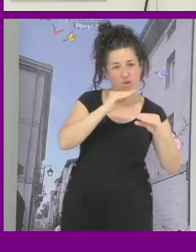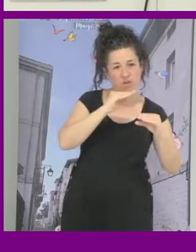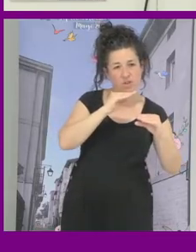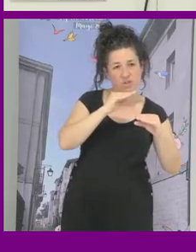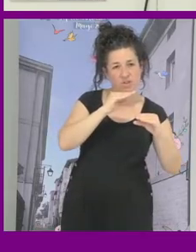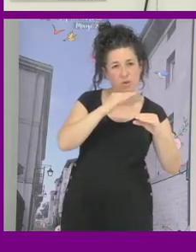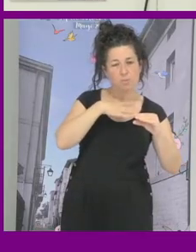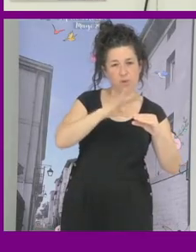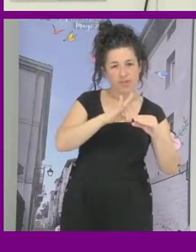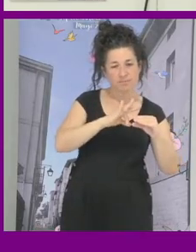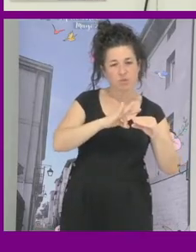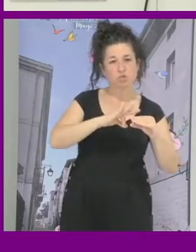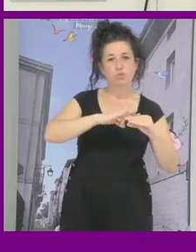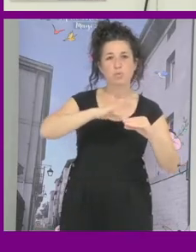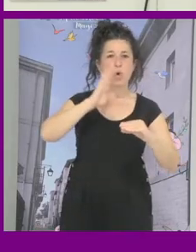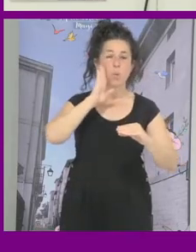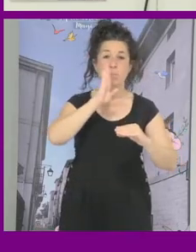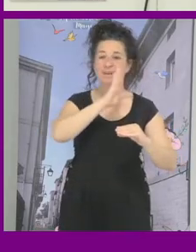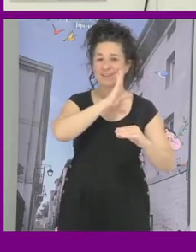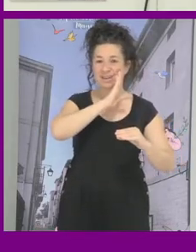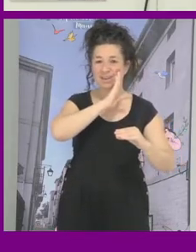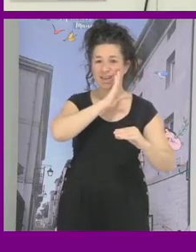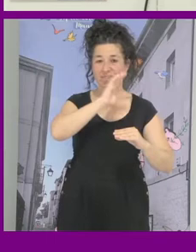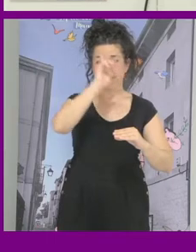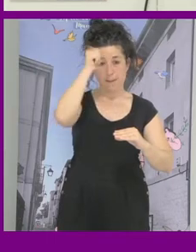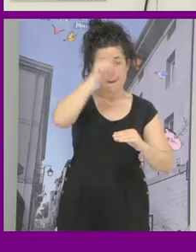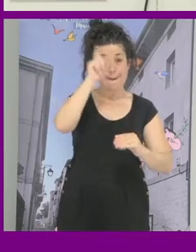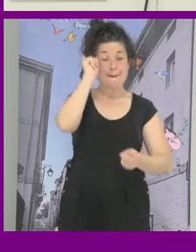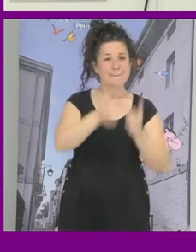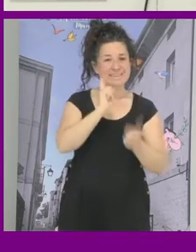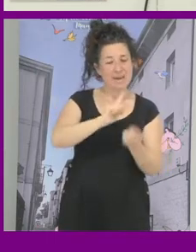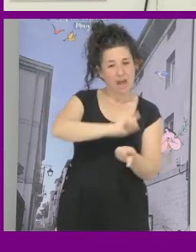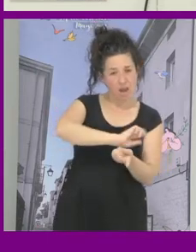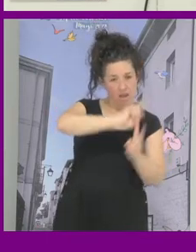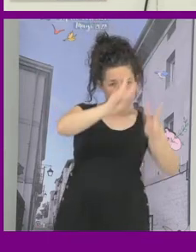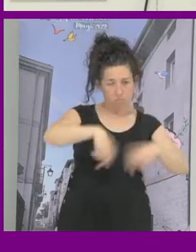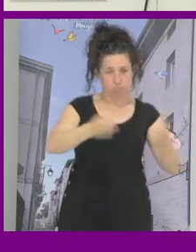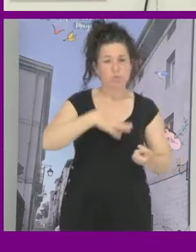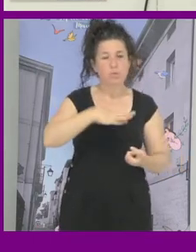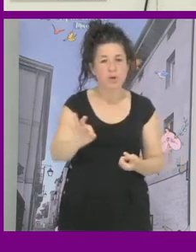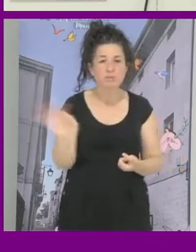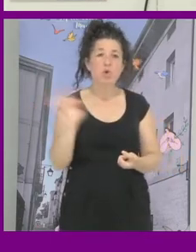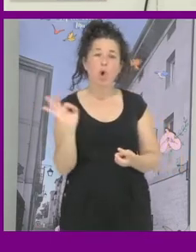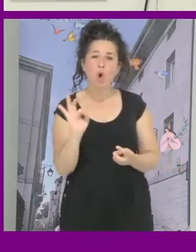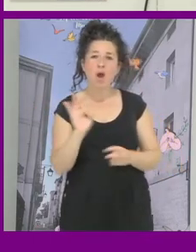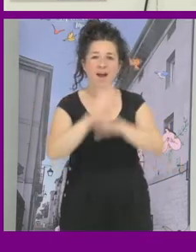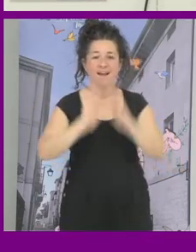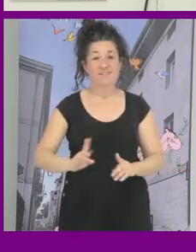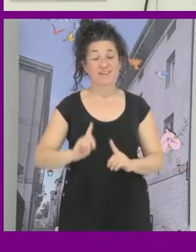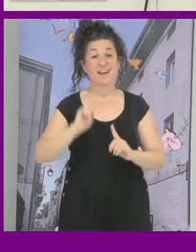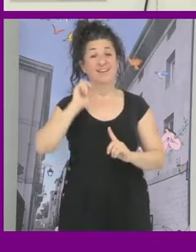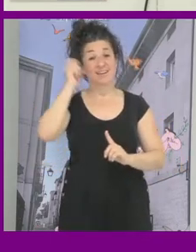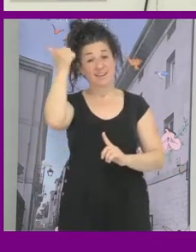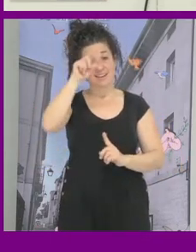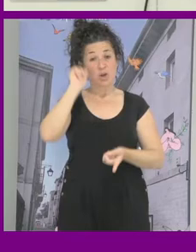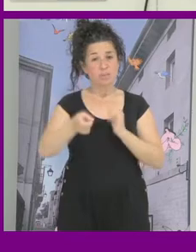gaitasuna dugun, ala amatasunak boiook heteroarauean sartzen gaituen, ez? Orduan,